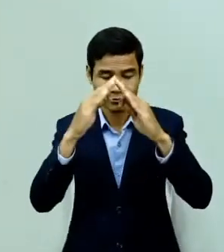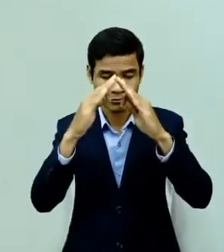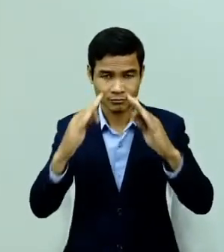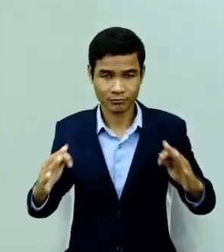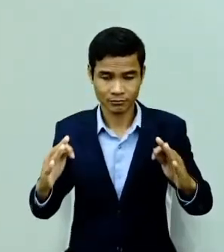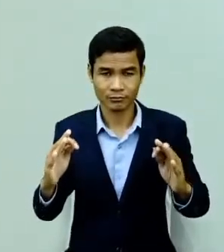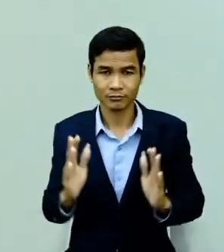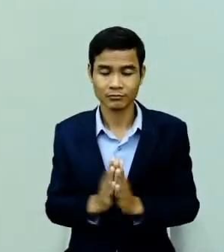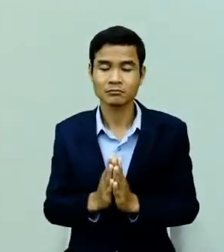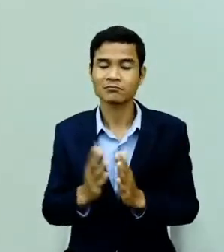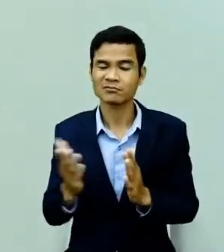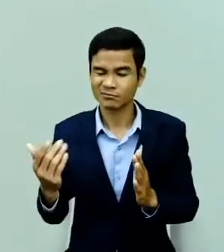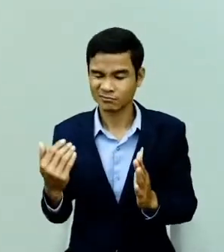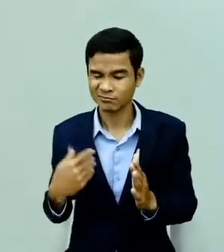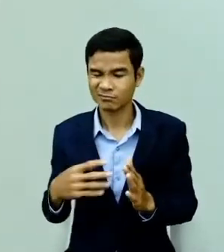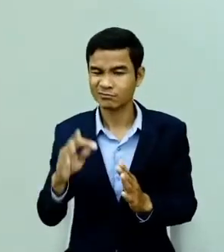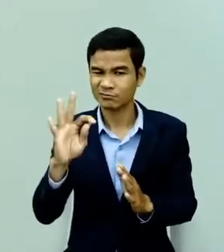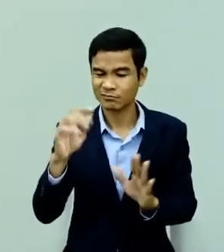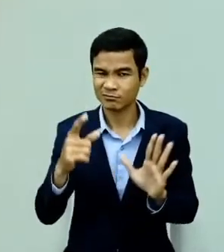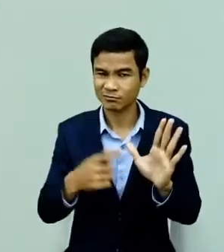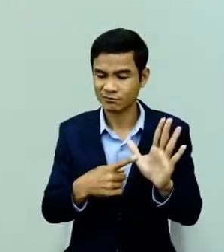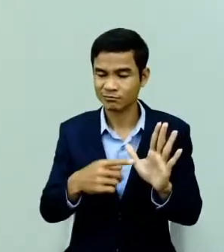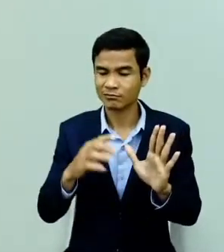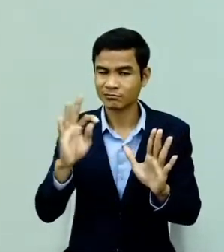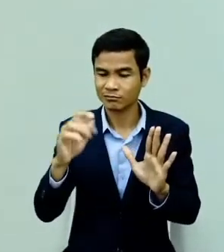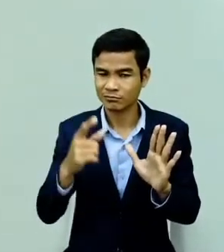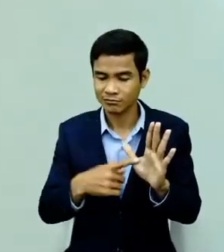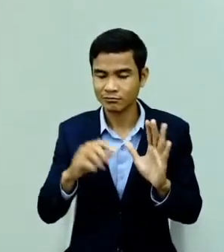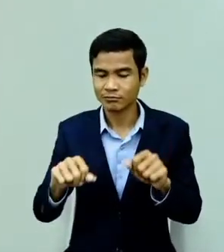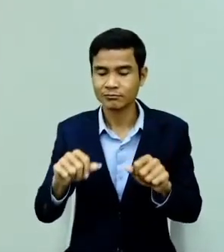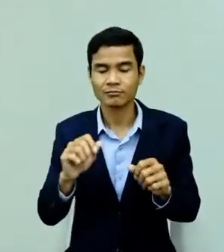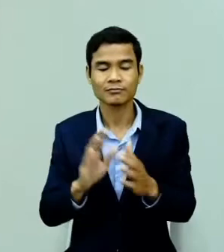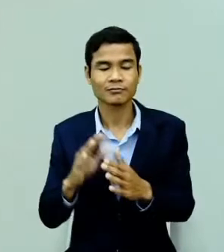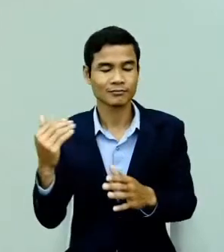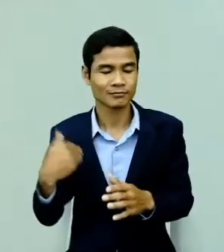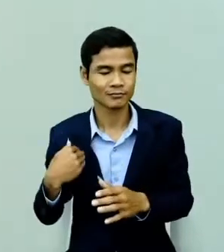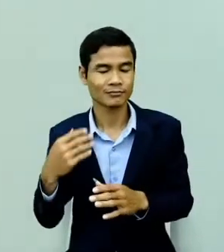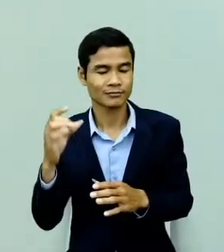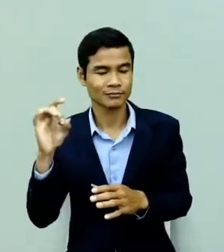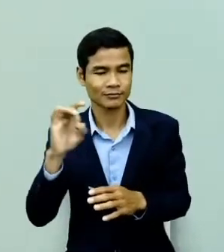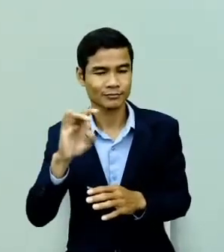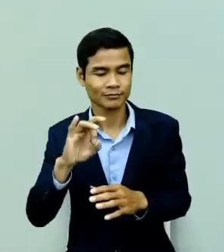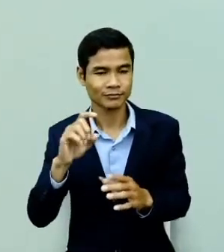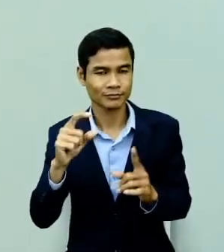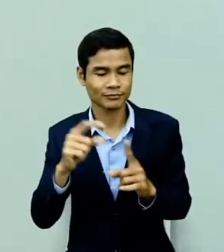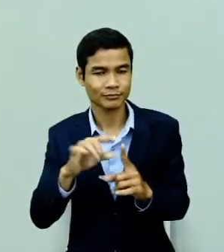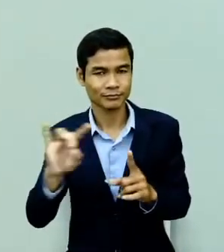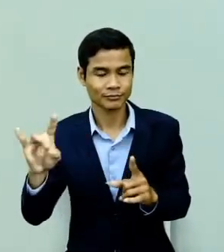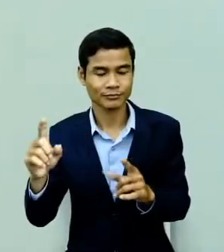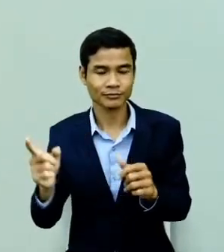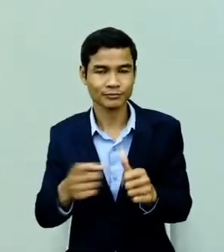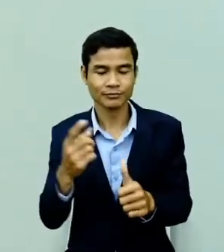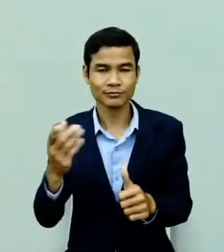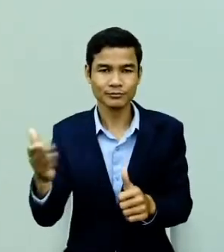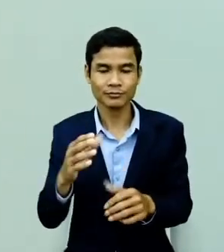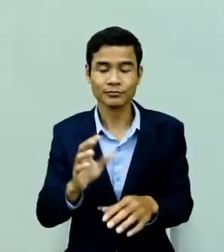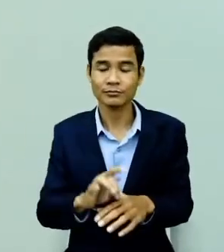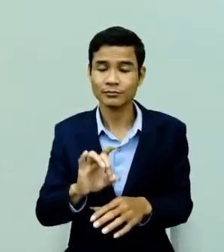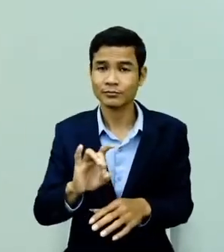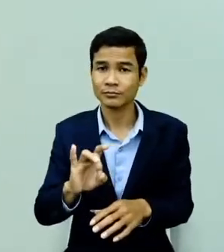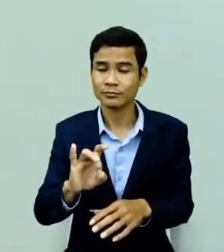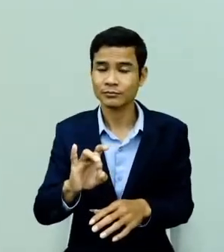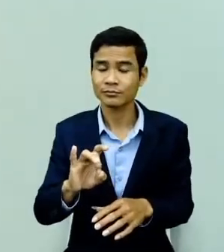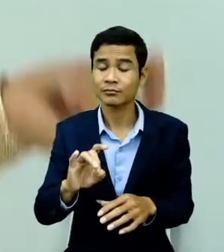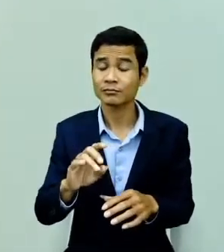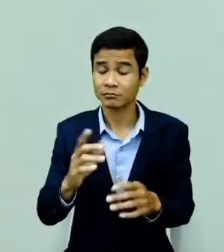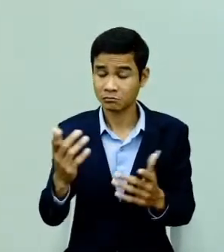ចាវិពាក្យវិហារឥឡូវយើងយកតែព្យាងដើមឯវិតើវាមានសូចុងអ្វីកូនវិ